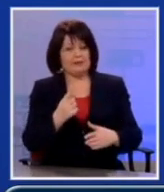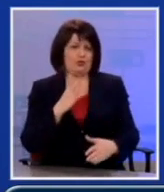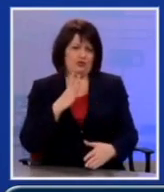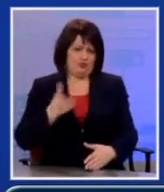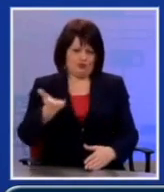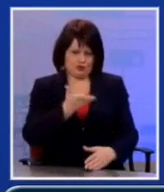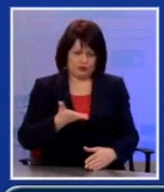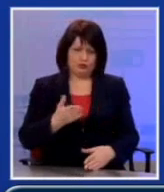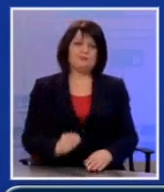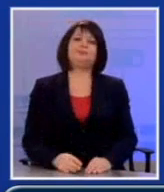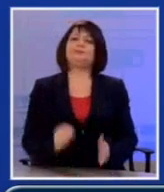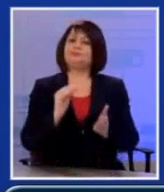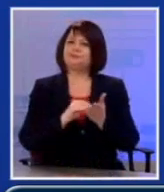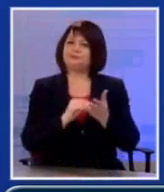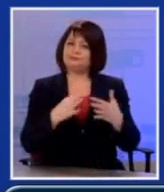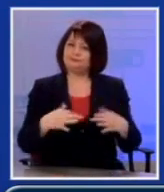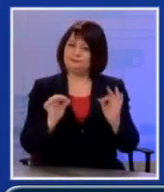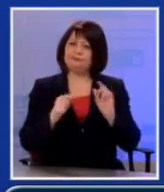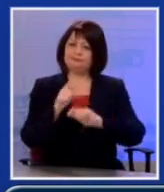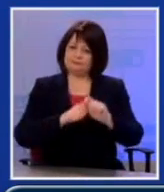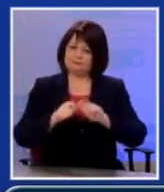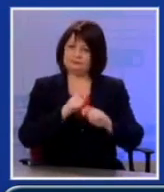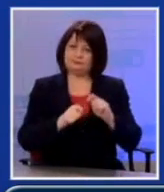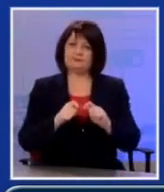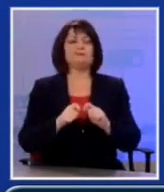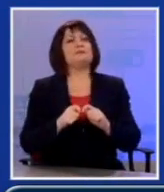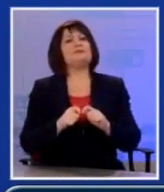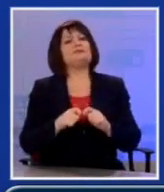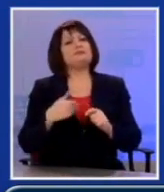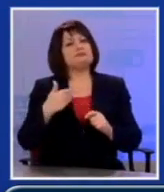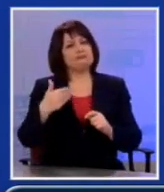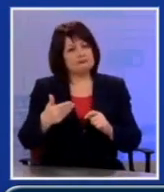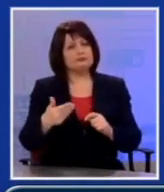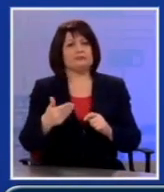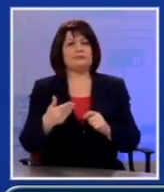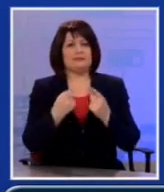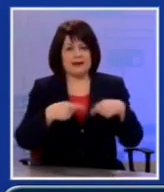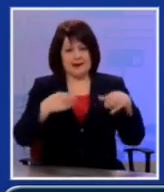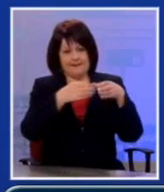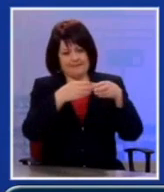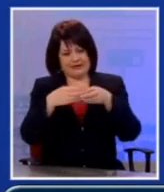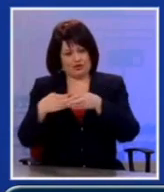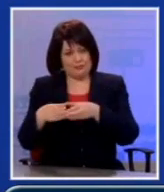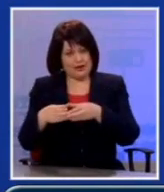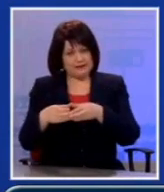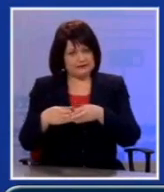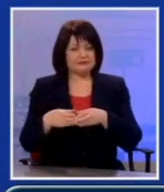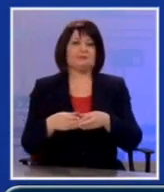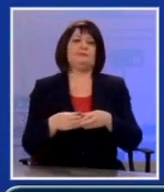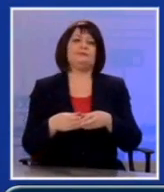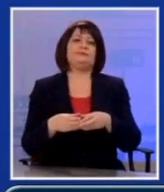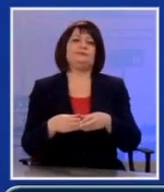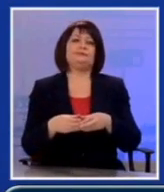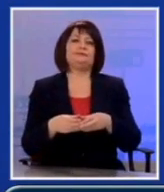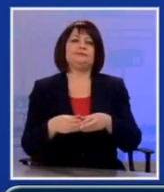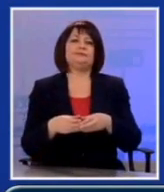Επίσης έχουν αρχίσει να συγκροτούνται μια σειρά άλλων επιτροπών. Οι